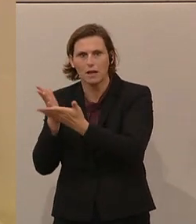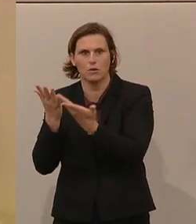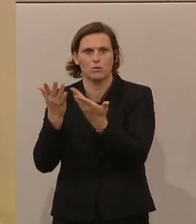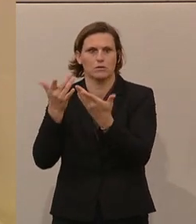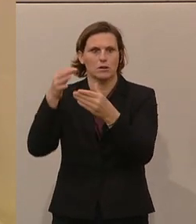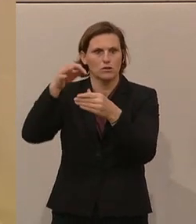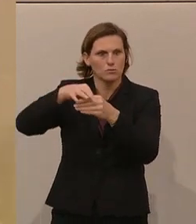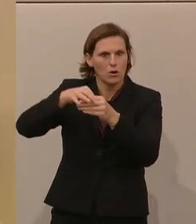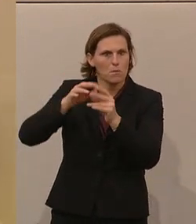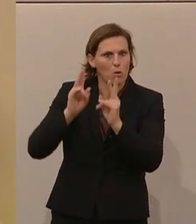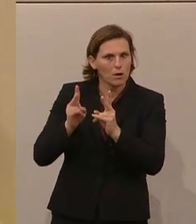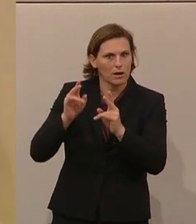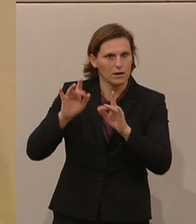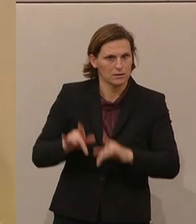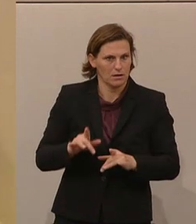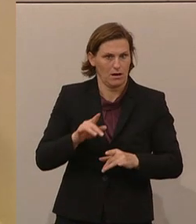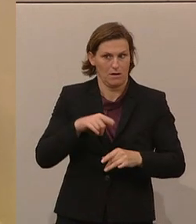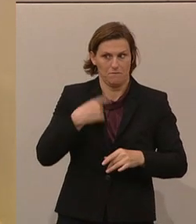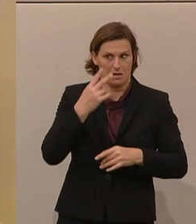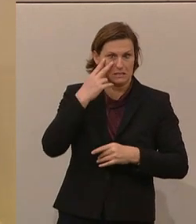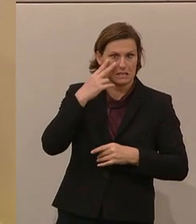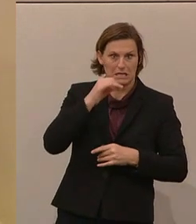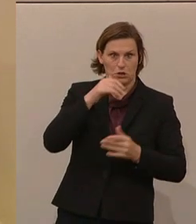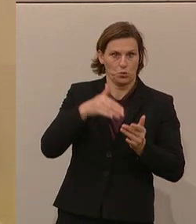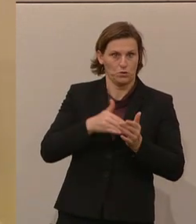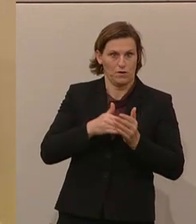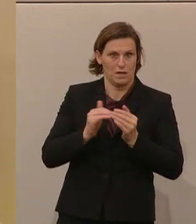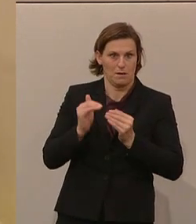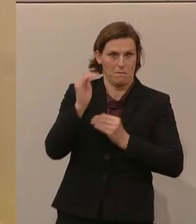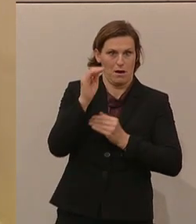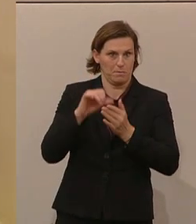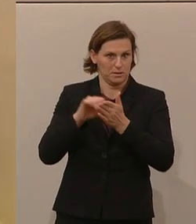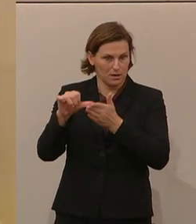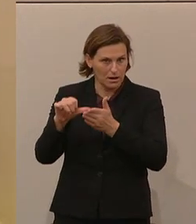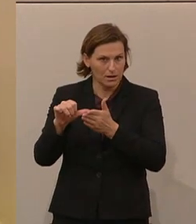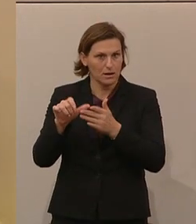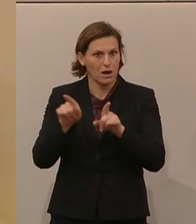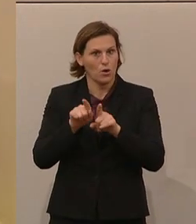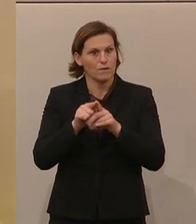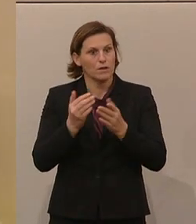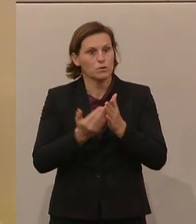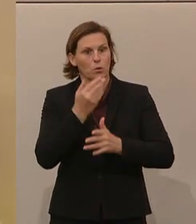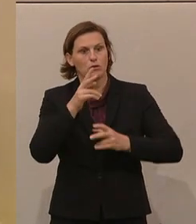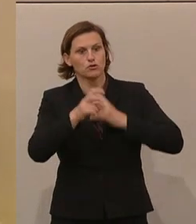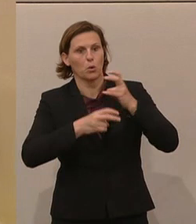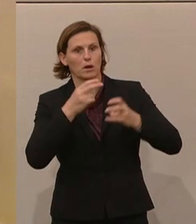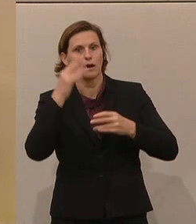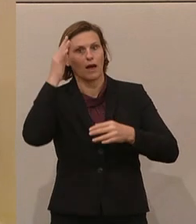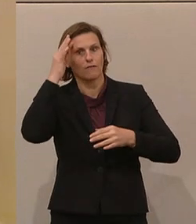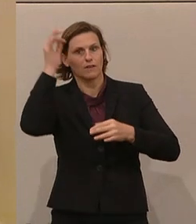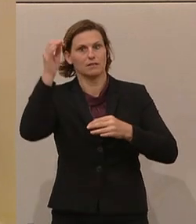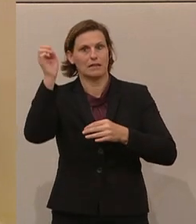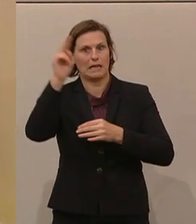Einsparungspotenziale sind da. Das heißt, aus unserer Sicht ist das nicht notwendig. Es ist auch nicht notwendig, neue Steuern zu erfinden auf europäischer